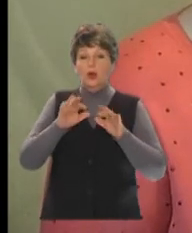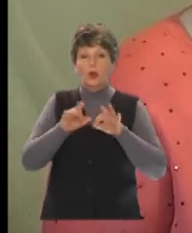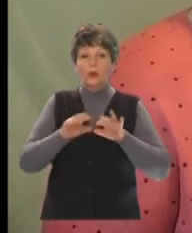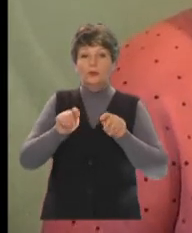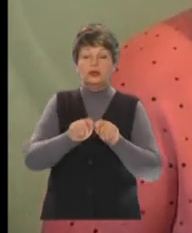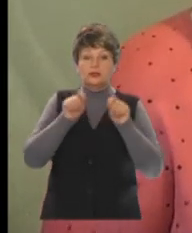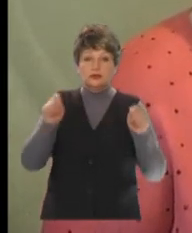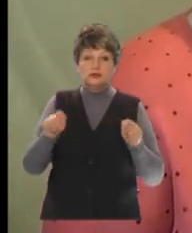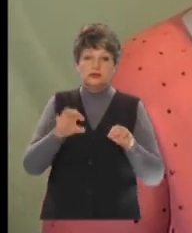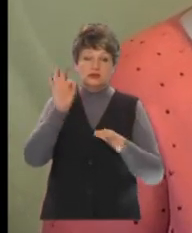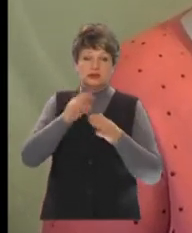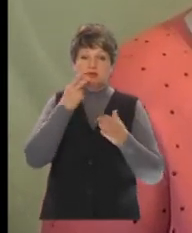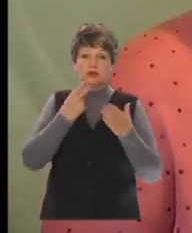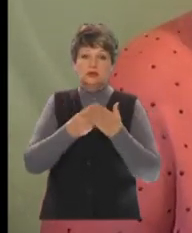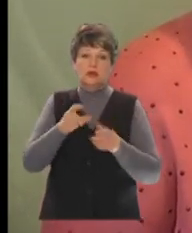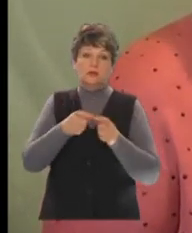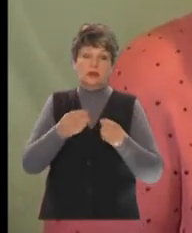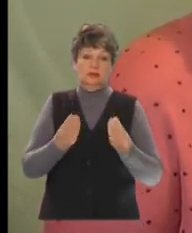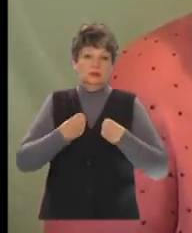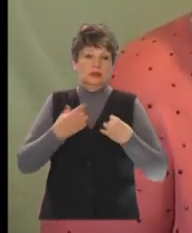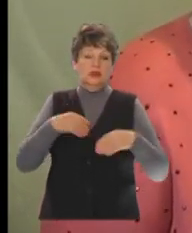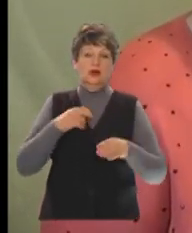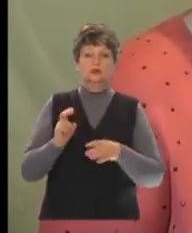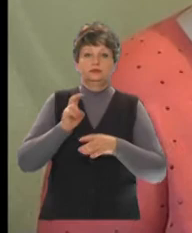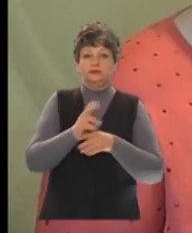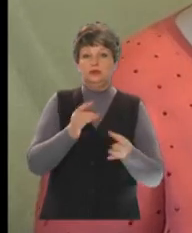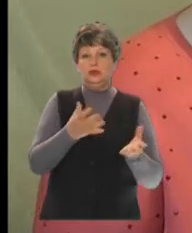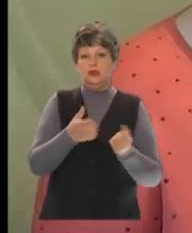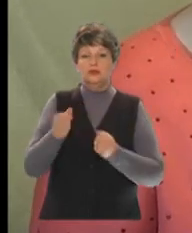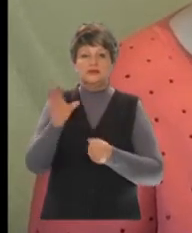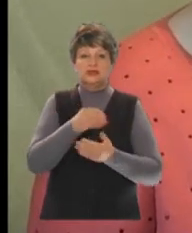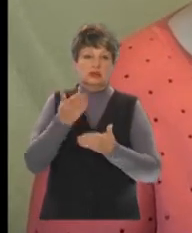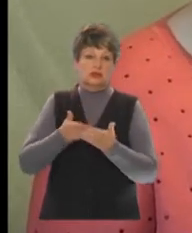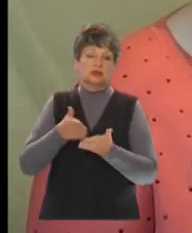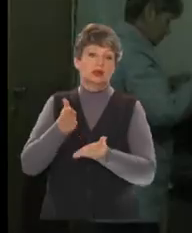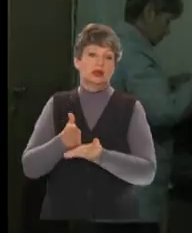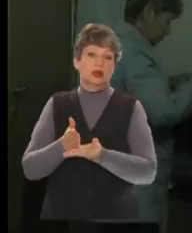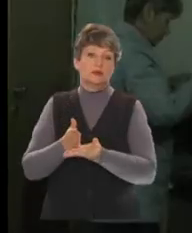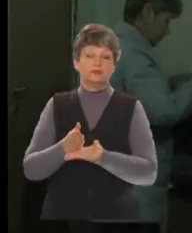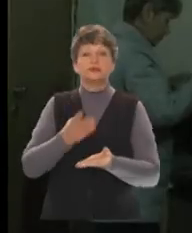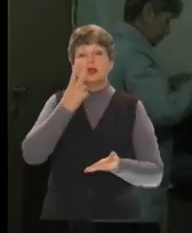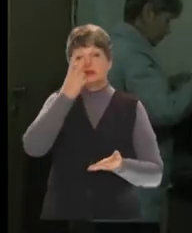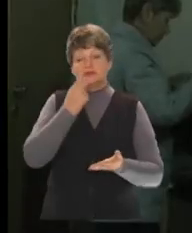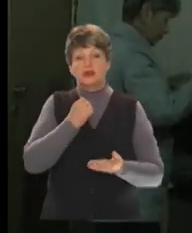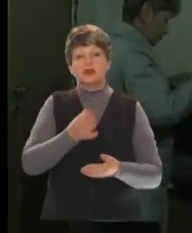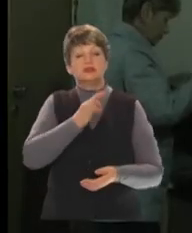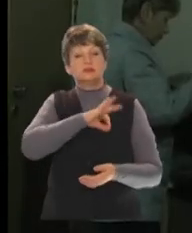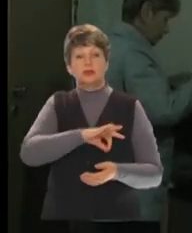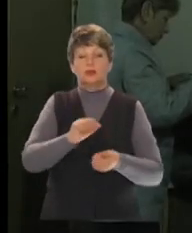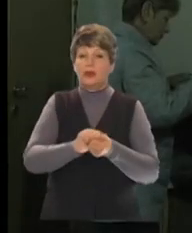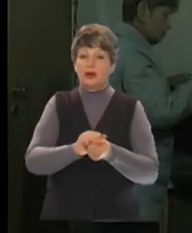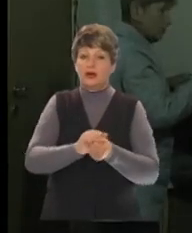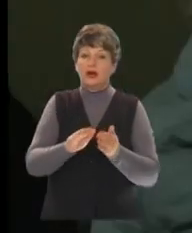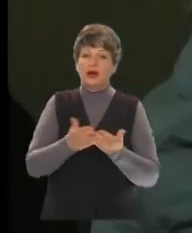комп'ютер, подивилася, видали талончик, і я йду на прийом до лікаря. У лікаря всі ці дані вже є. Звикла користуватись